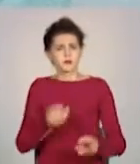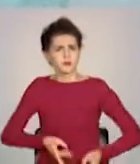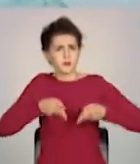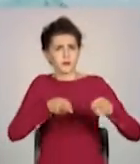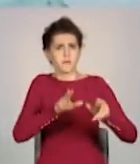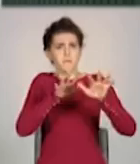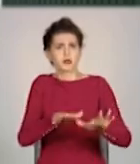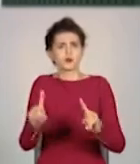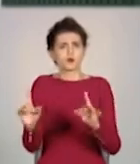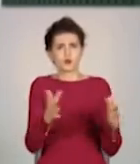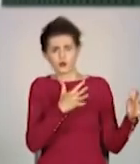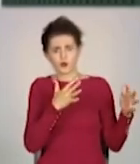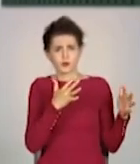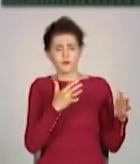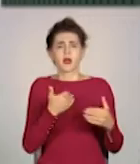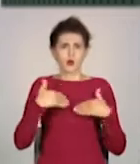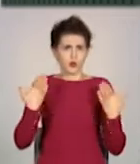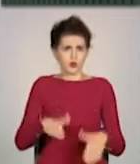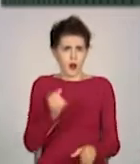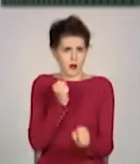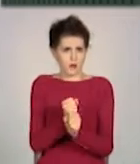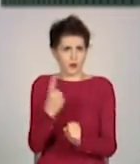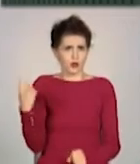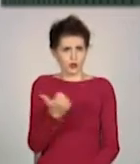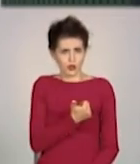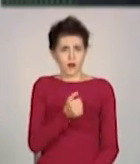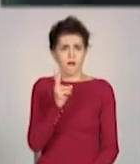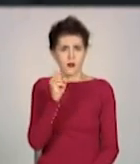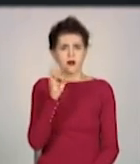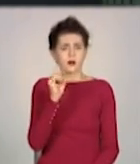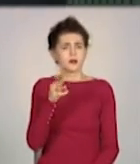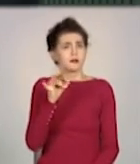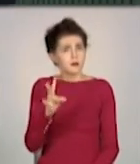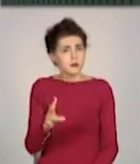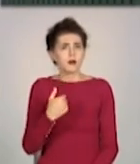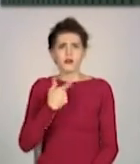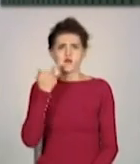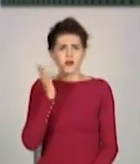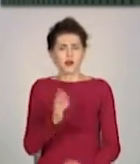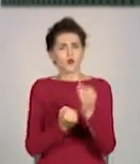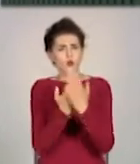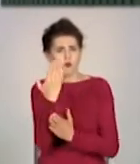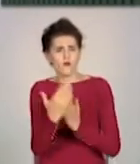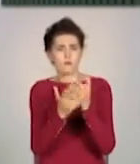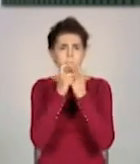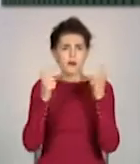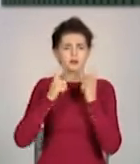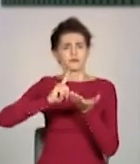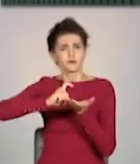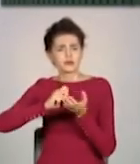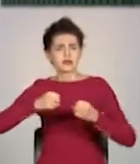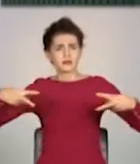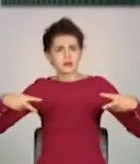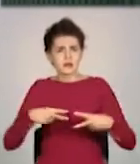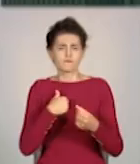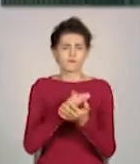місце подій. Так, ми вже працюємо більше тижня. З нами постійно маски, рукавички, антисептики, бо